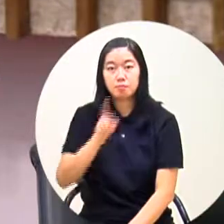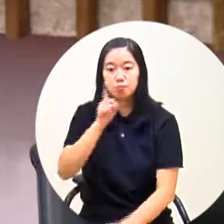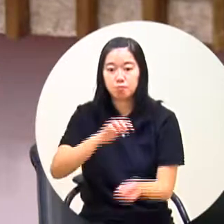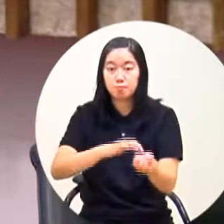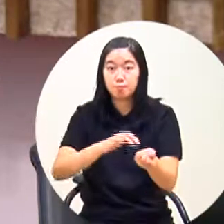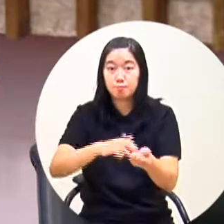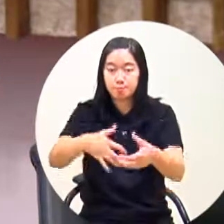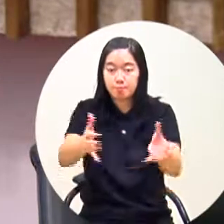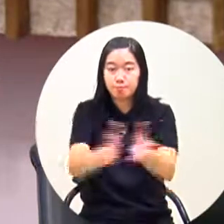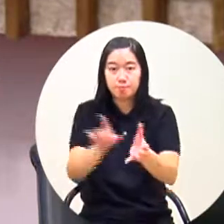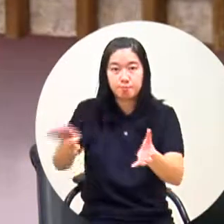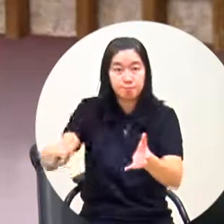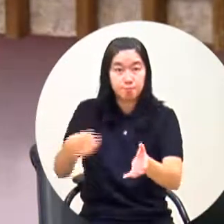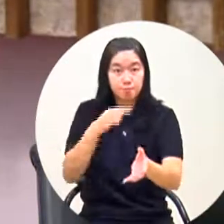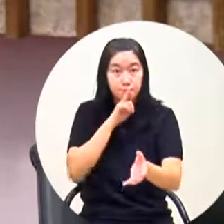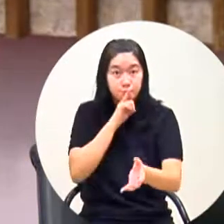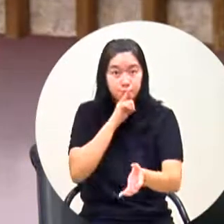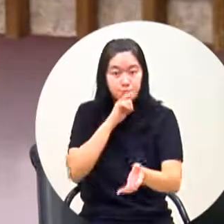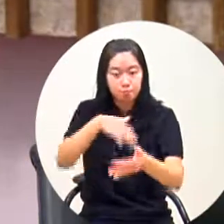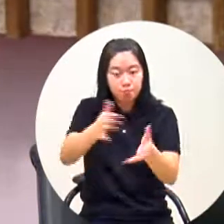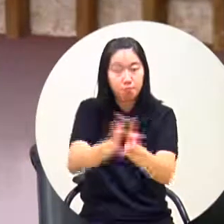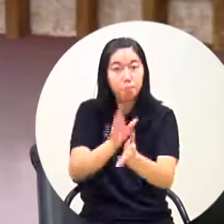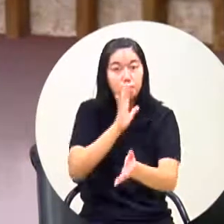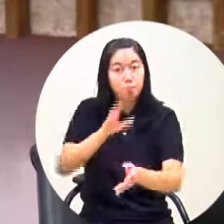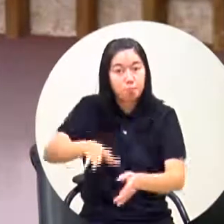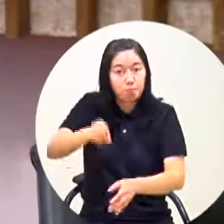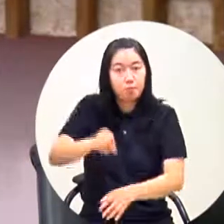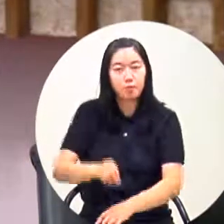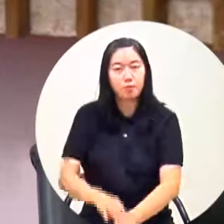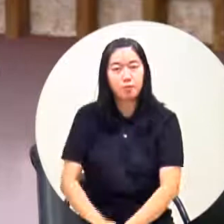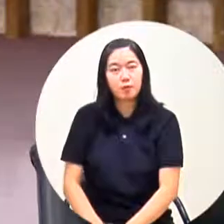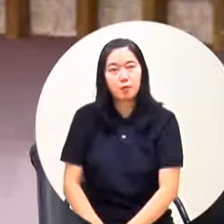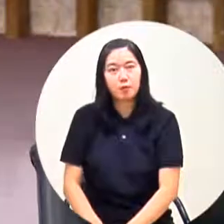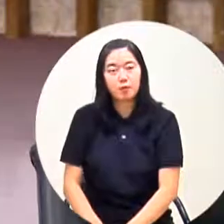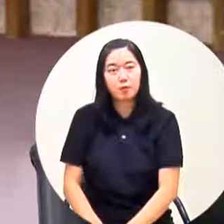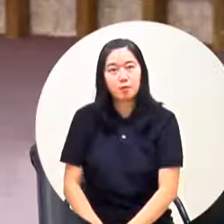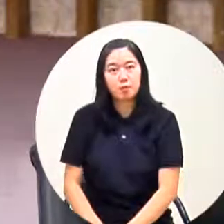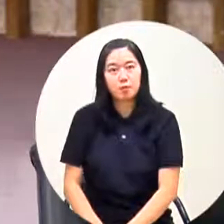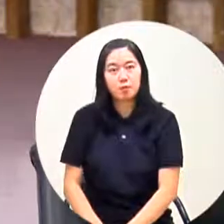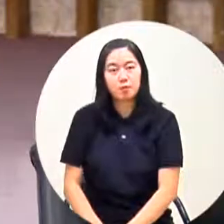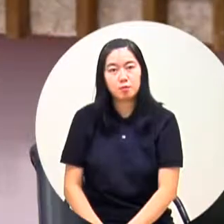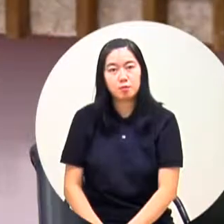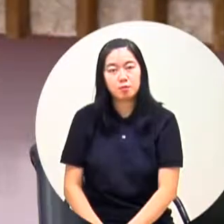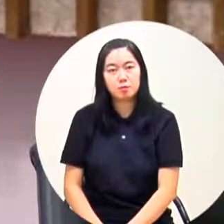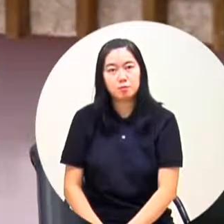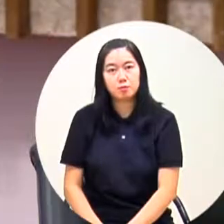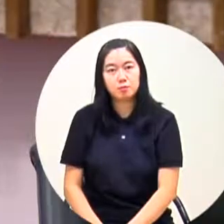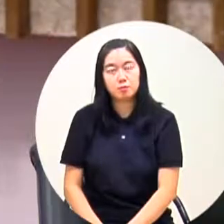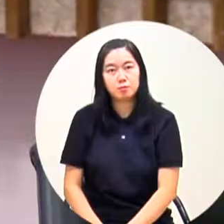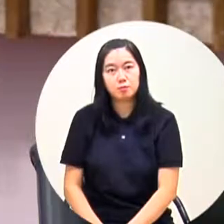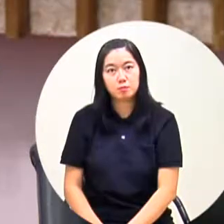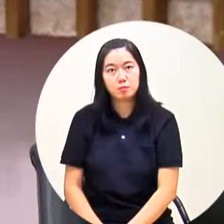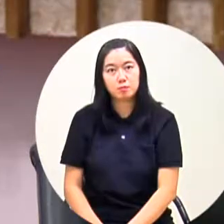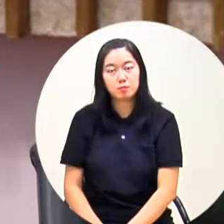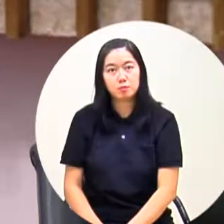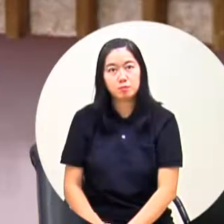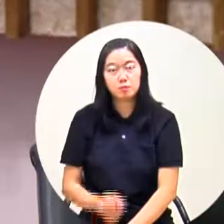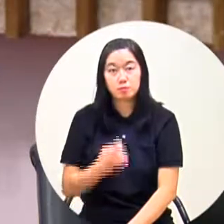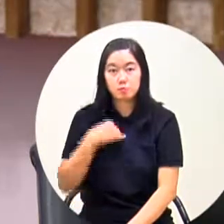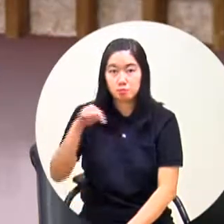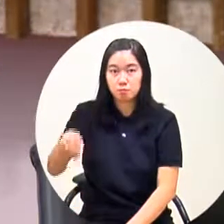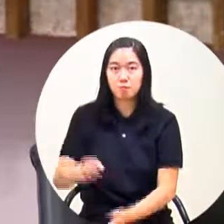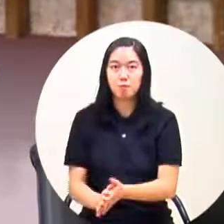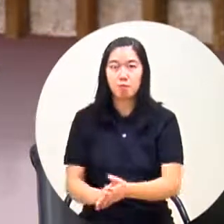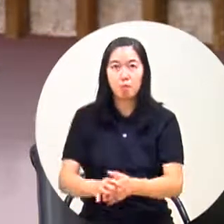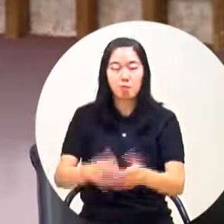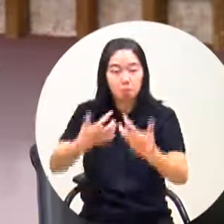生出身的啦吼，啊，我这边讲的就是讲，我感觉冲击。当然，会使讲即个生产线足重要，但